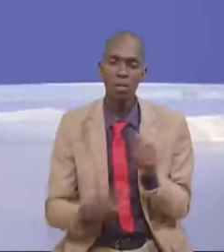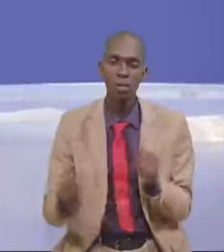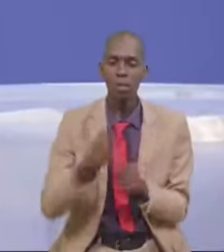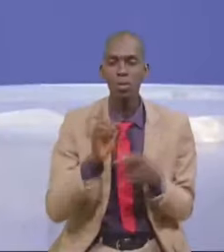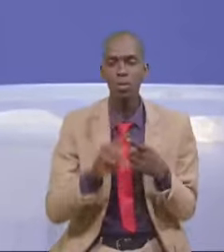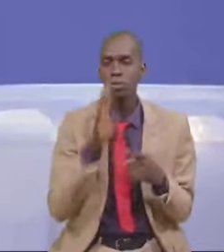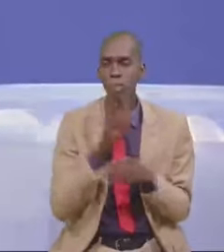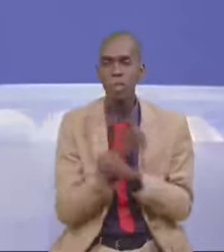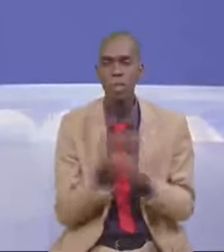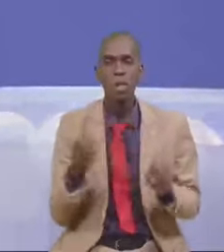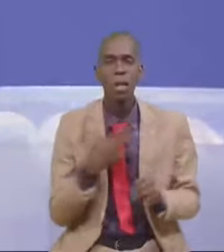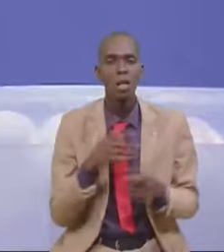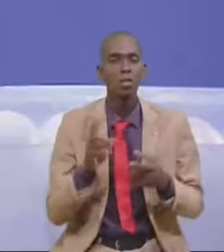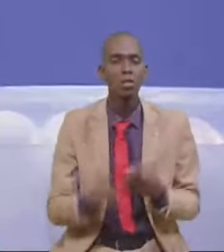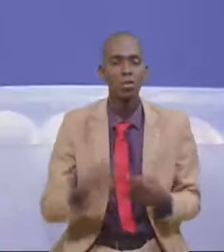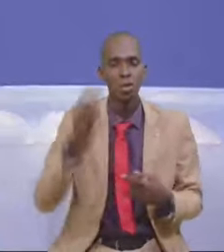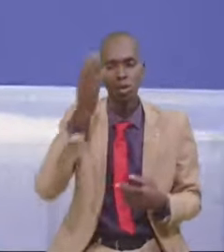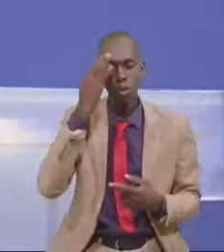et parviennent à la connaissance de la vérité,